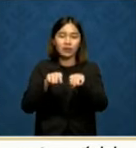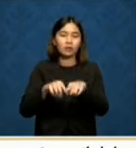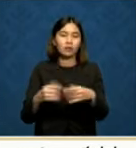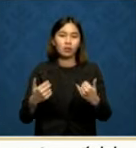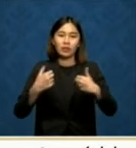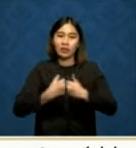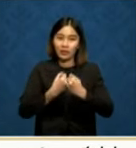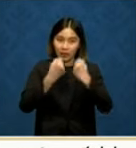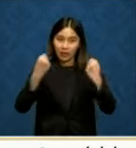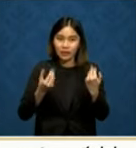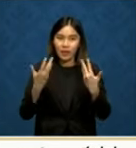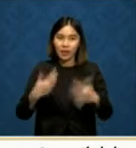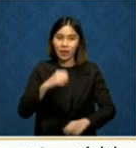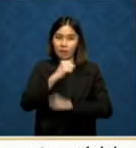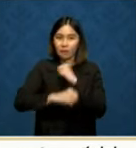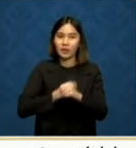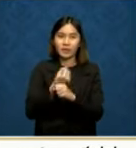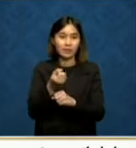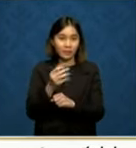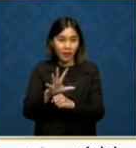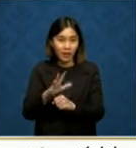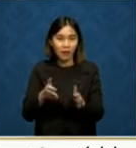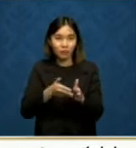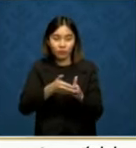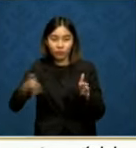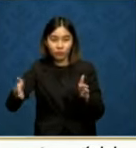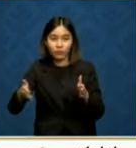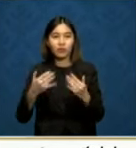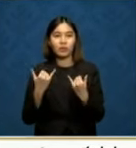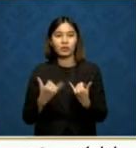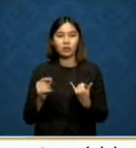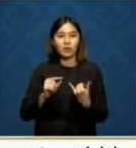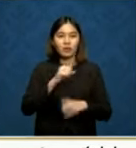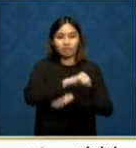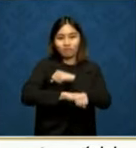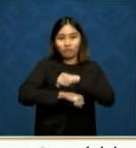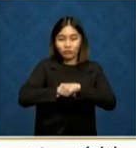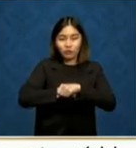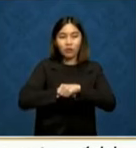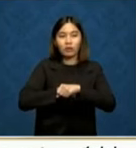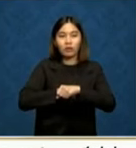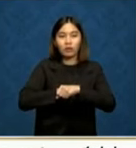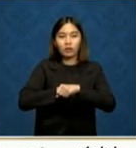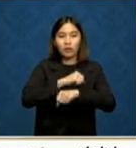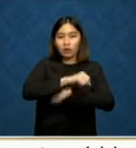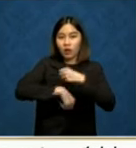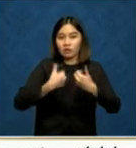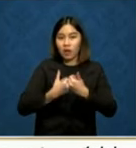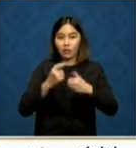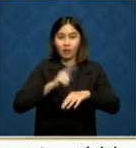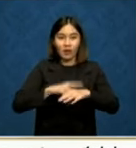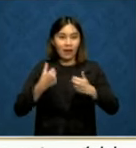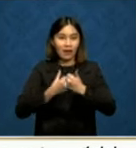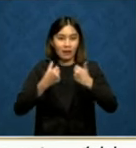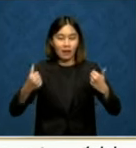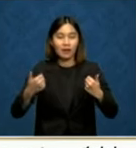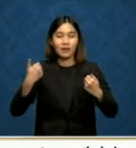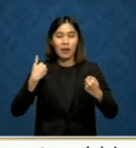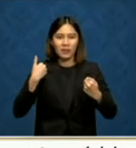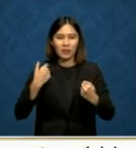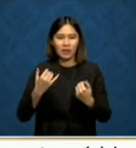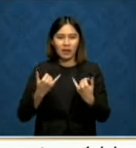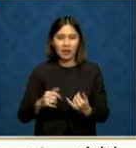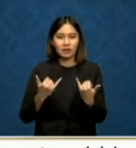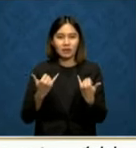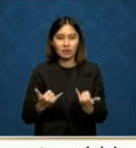เราขยายไปแล้ว 15 ปีและขนาดนี้ก็ดูเหือนจะก่อสรางอีกยายระยะเวลาอีกนะคะเรีคดวา นเป็น